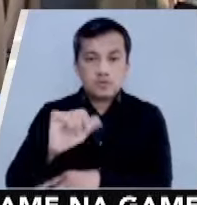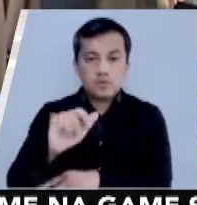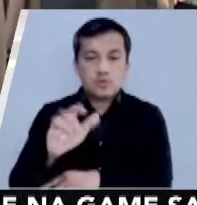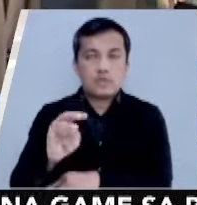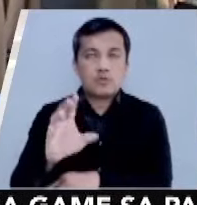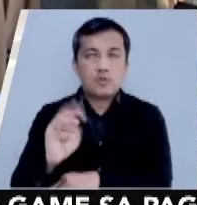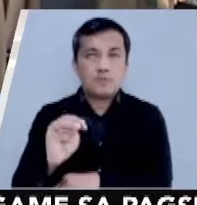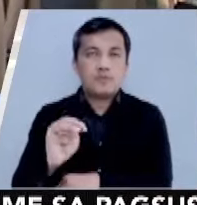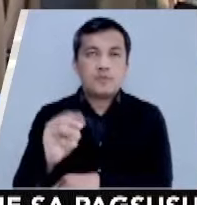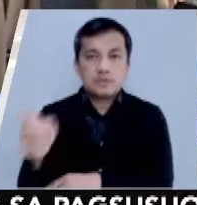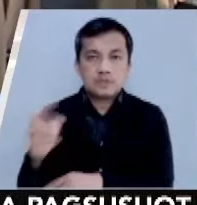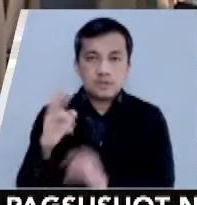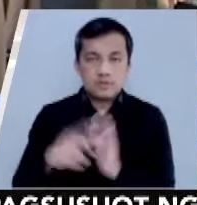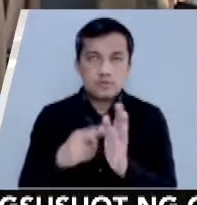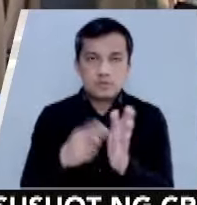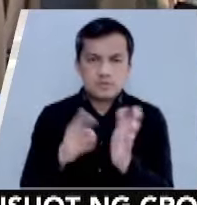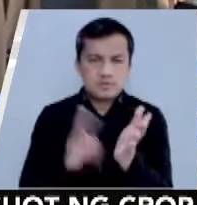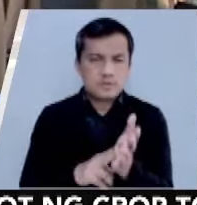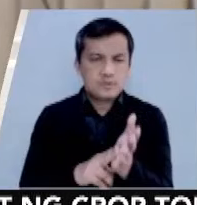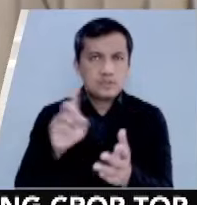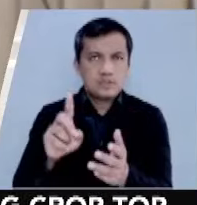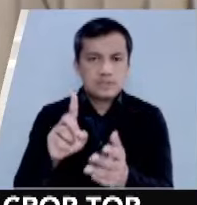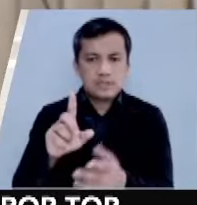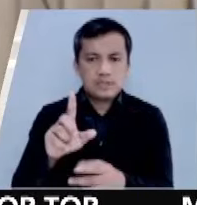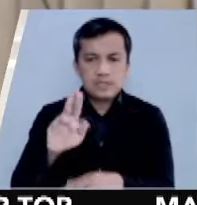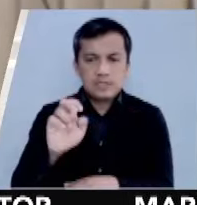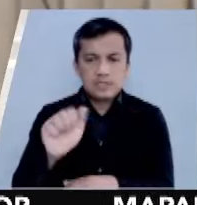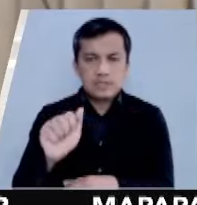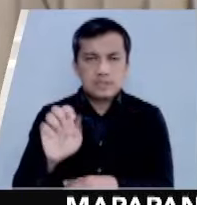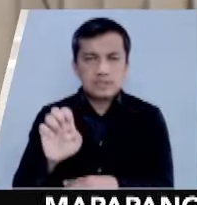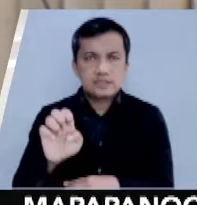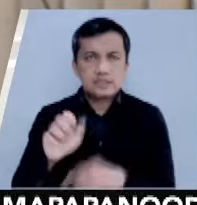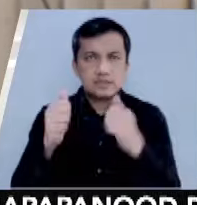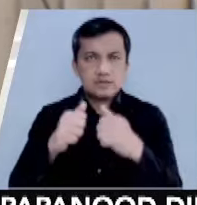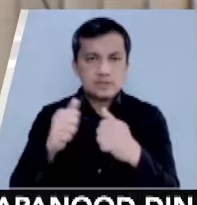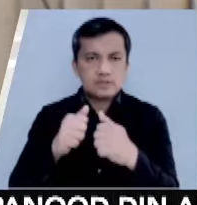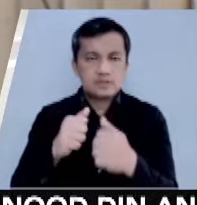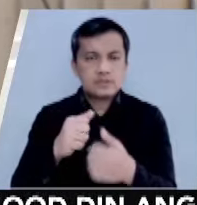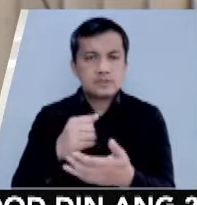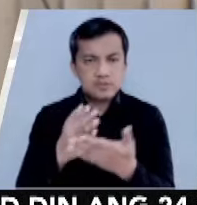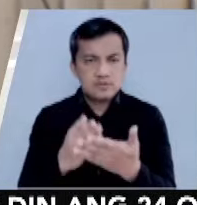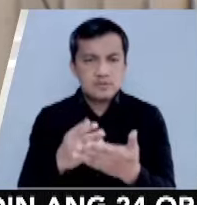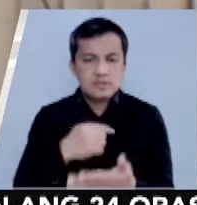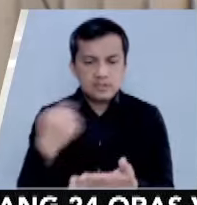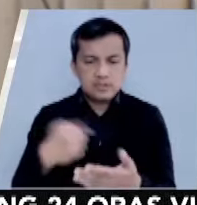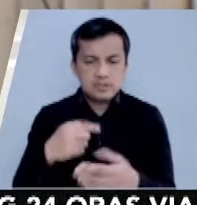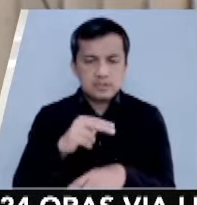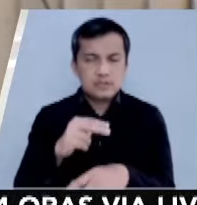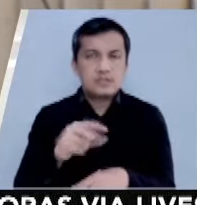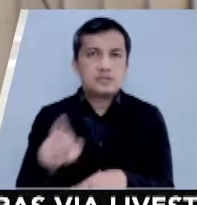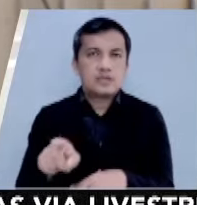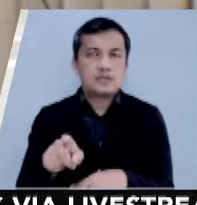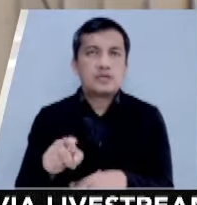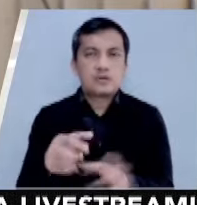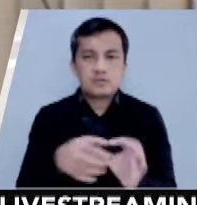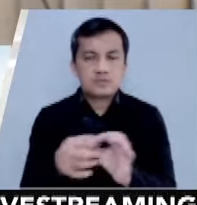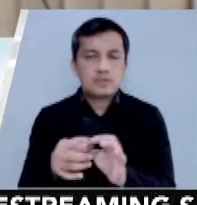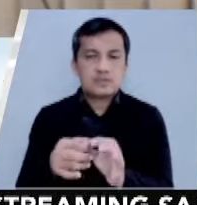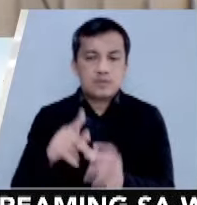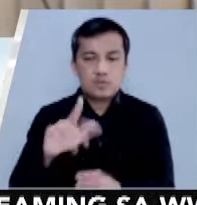sa pagpirma sa isang lease agreement sa ilang Chinese national kaugnay sa illegal pogo sa Bambantarlac. Sabi ni